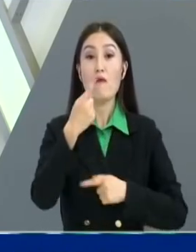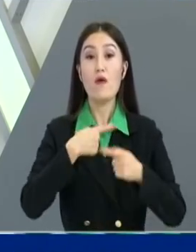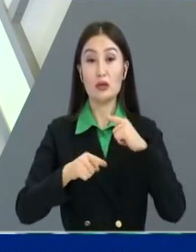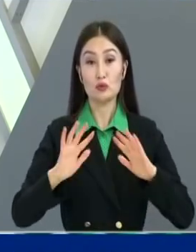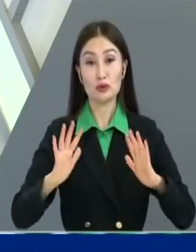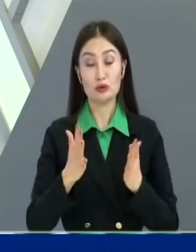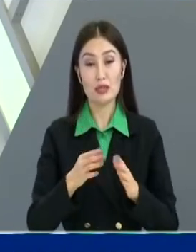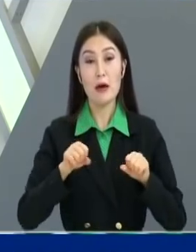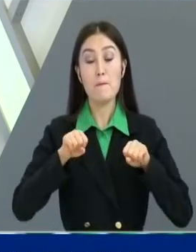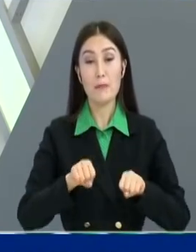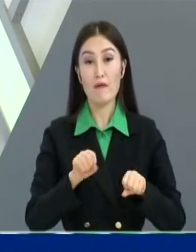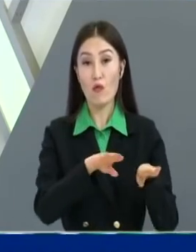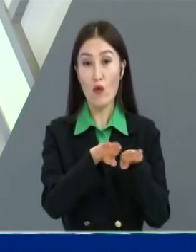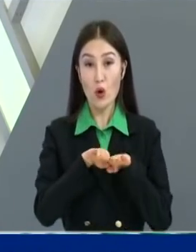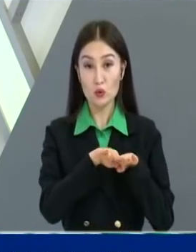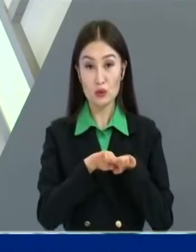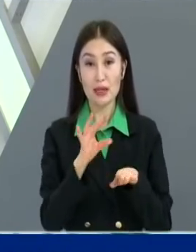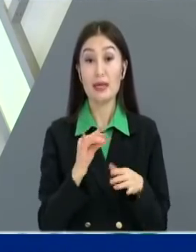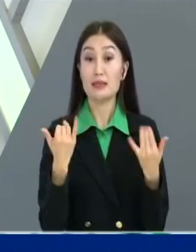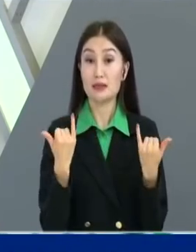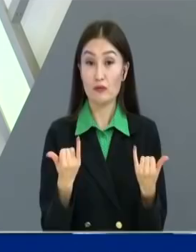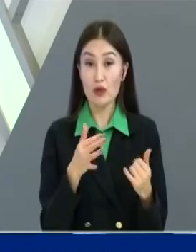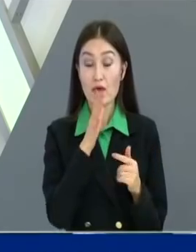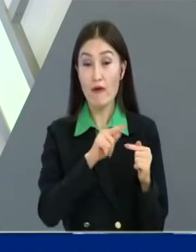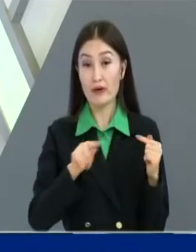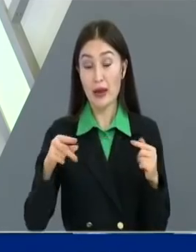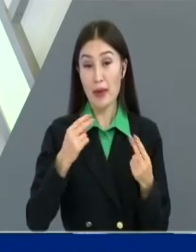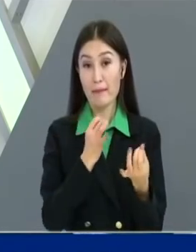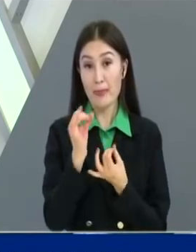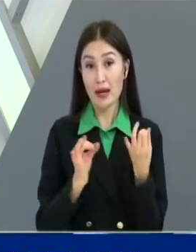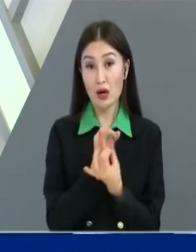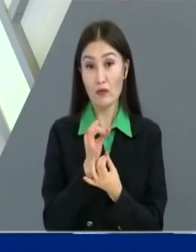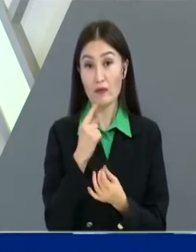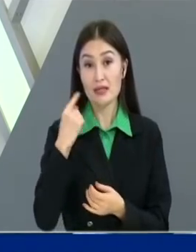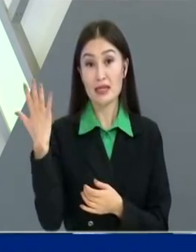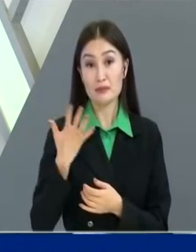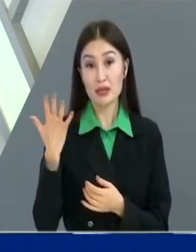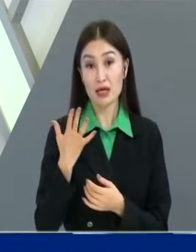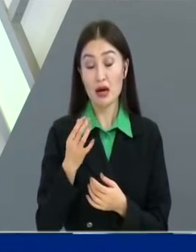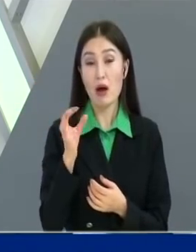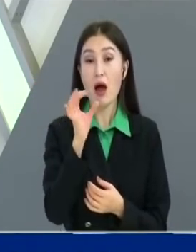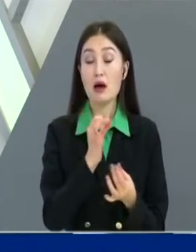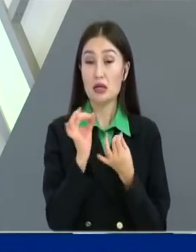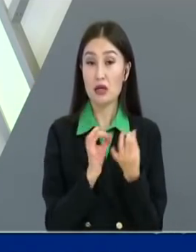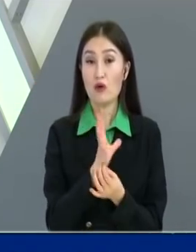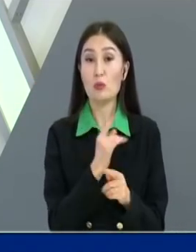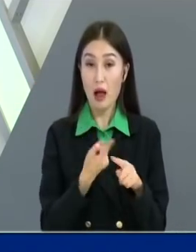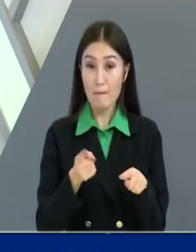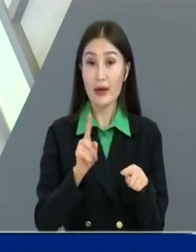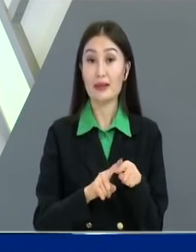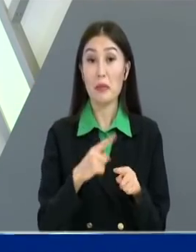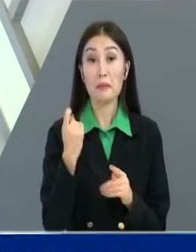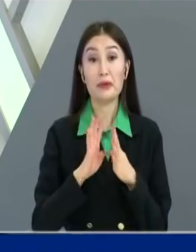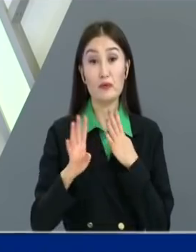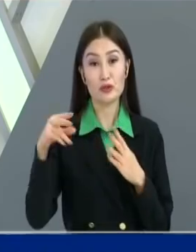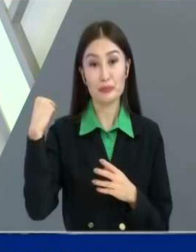стране в правовое русло. И сегодня во время переговоров со спикером разговор шел об этом. В первую очередь